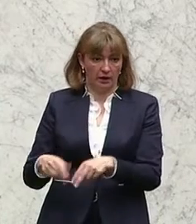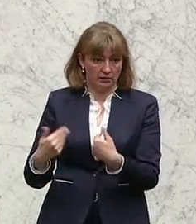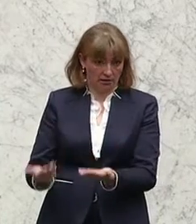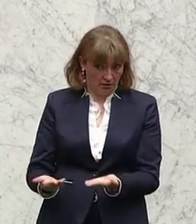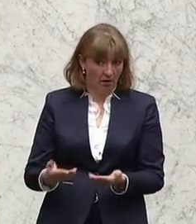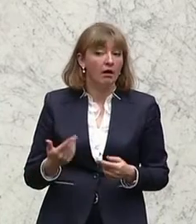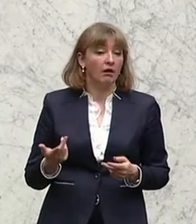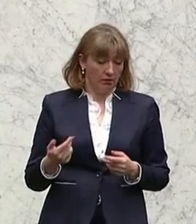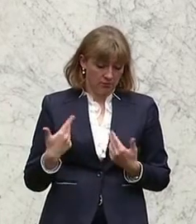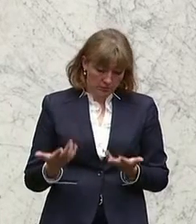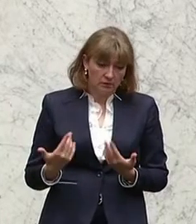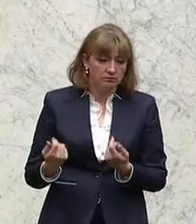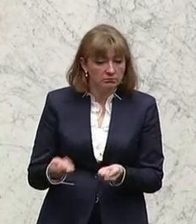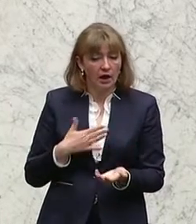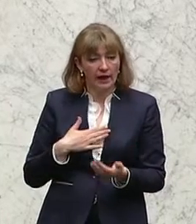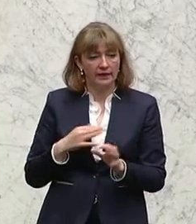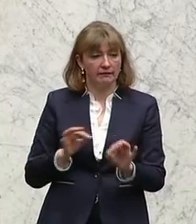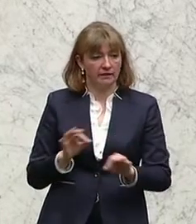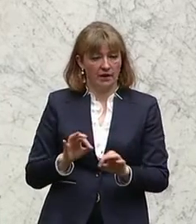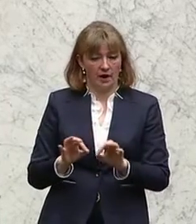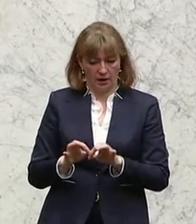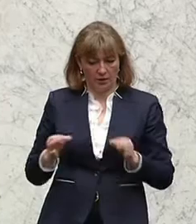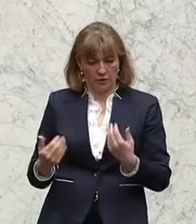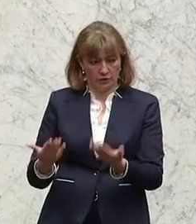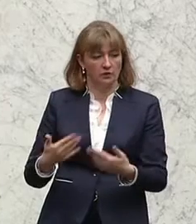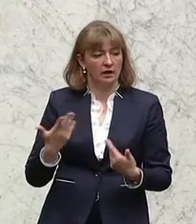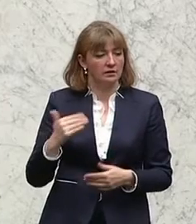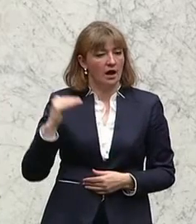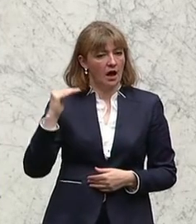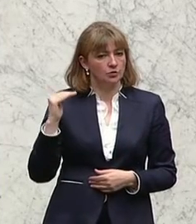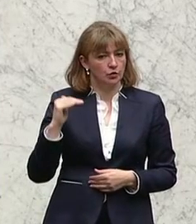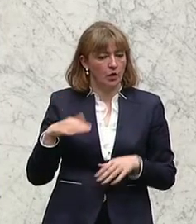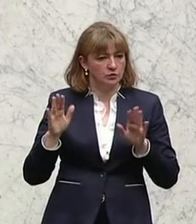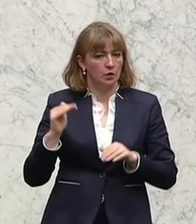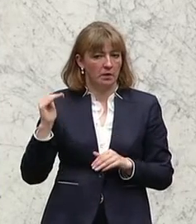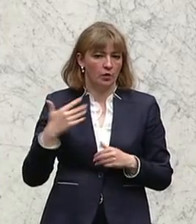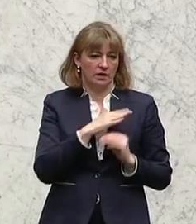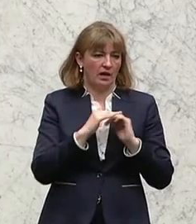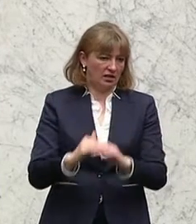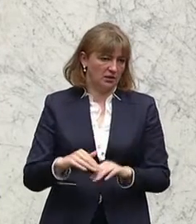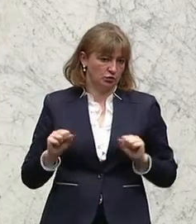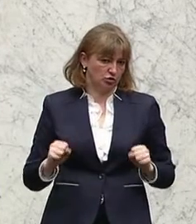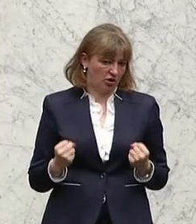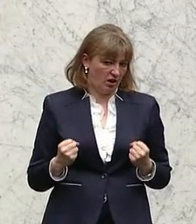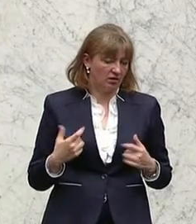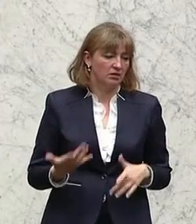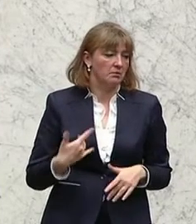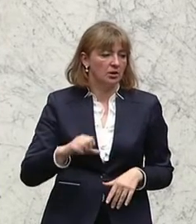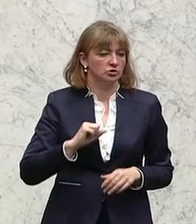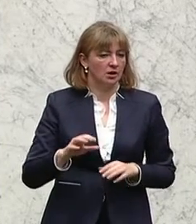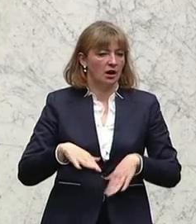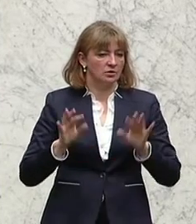Möglichkeit schaffen, dass wir hier ein eigenes Verfahren eröffnen, dann würden wir auch Asylbehörden massiv entlasten können und hier viel, viel schneller